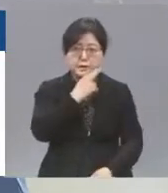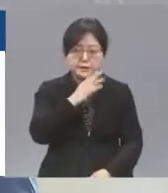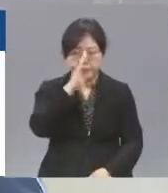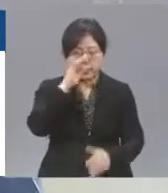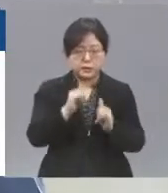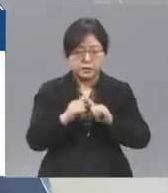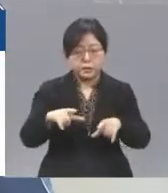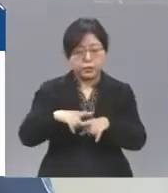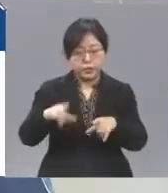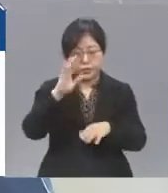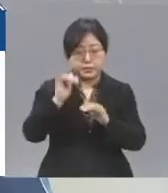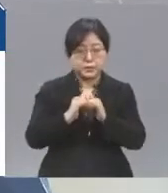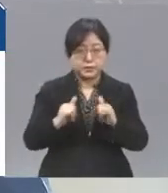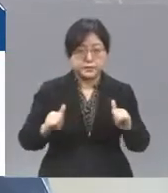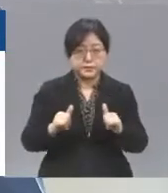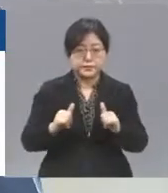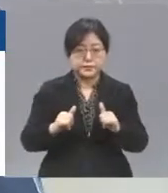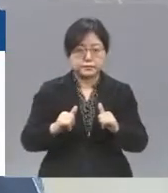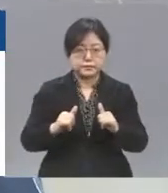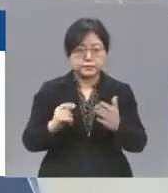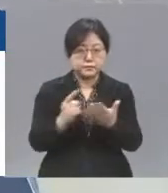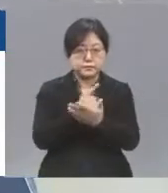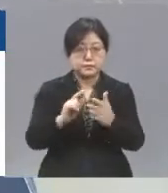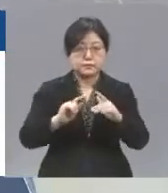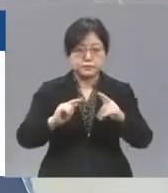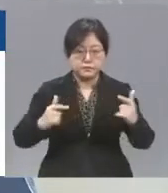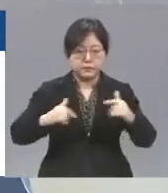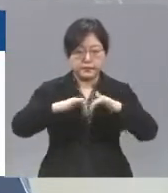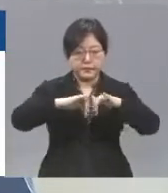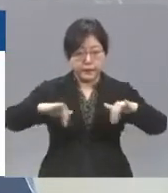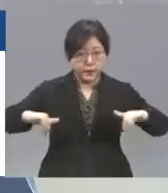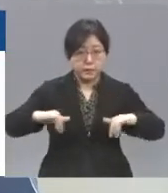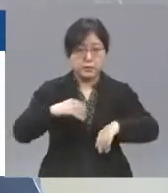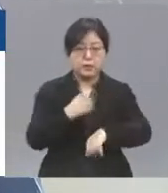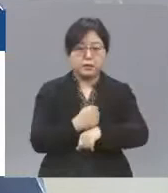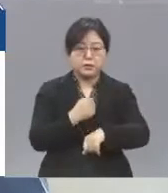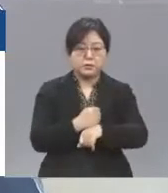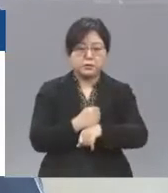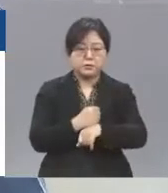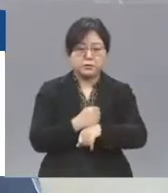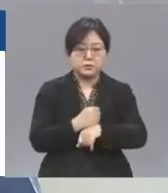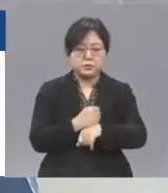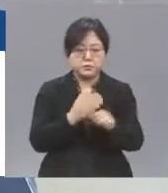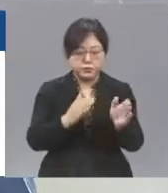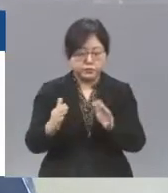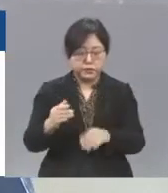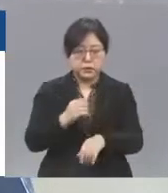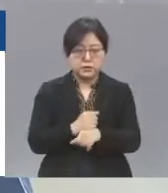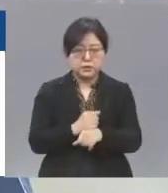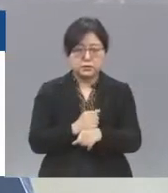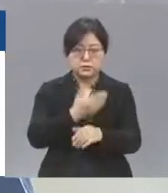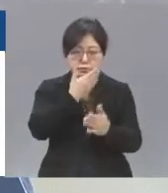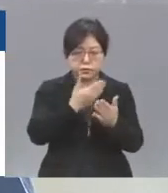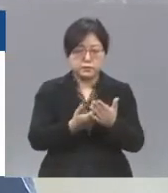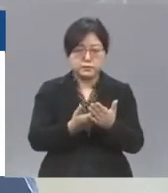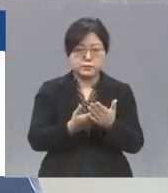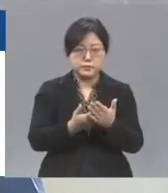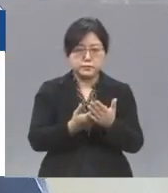환자분들과 일반 환자분들이 접촉하지 않으시도록 공간을 확보하고 또 격리하에 가면서 준비하는 게